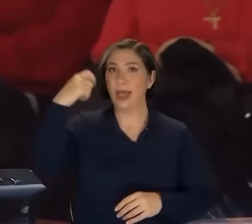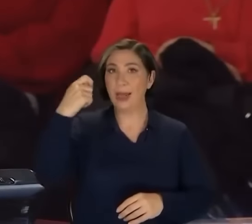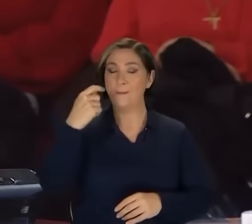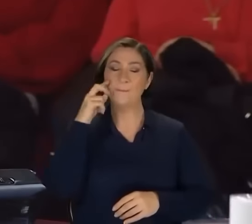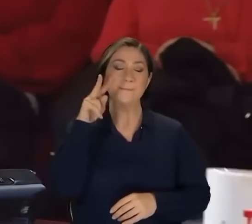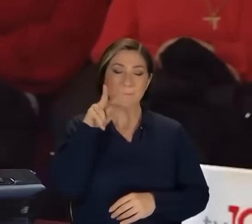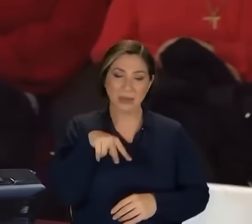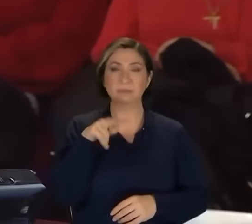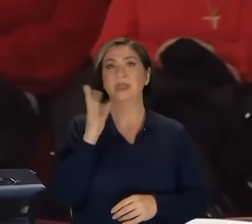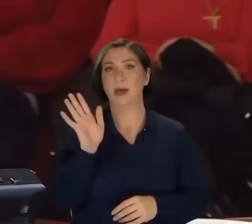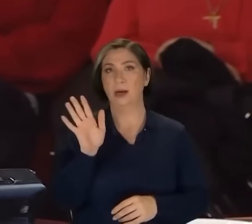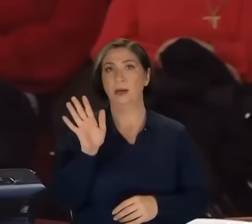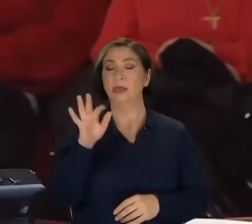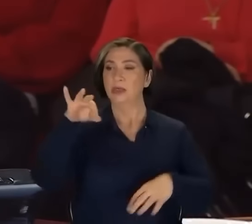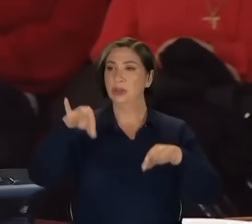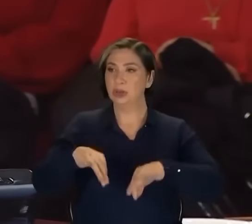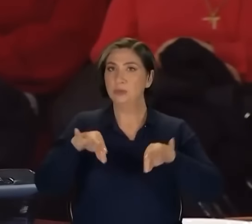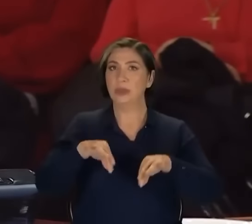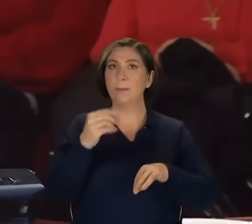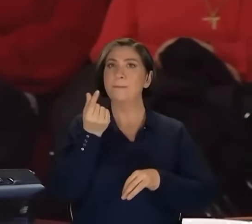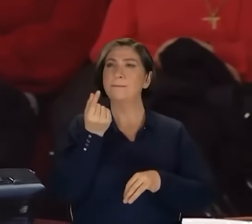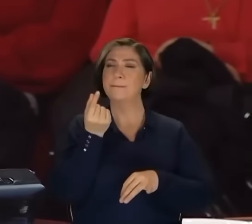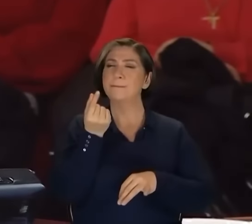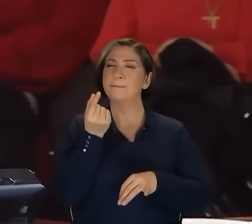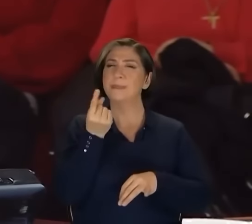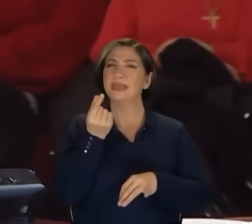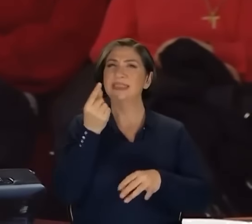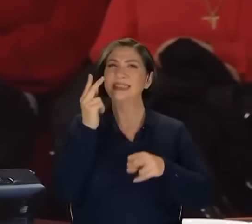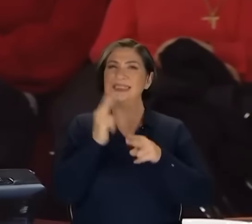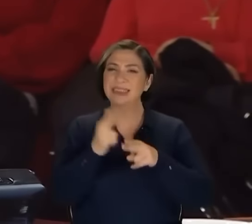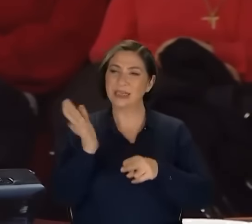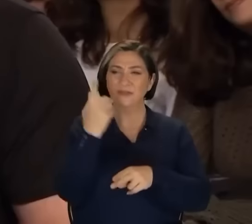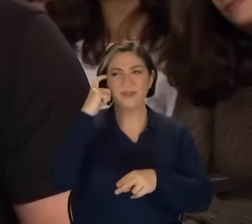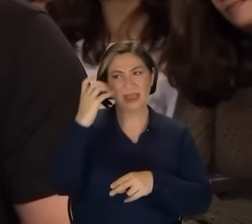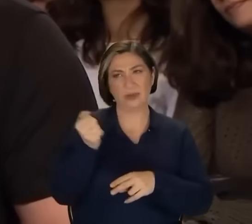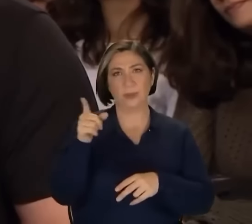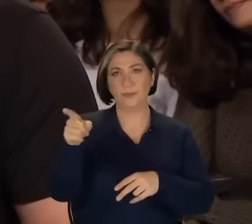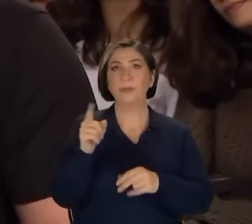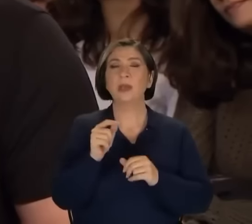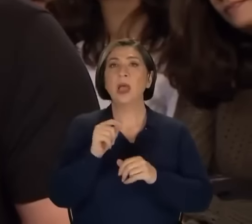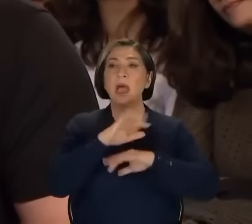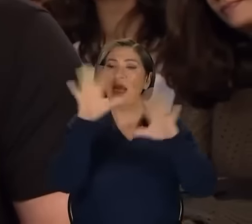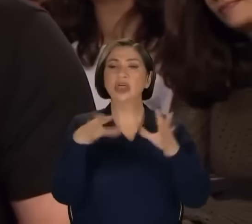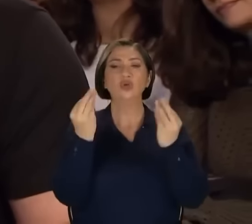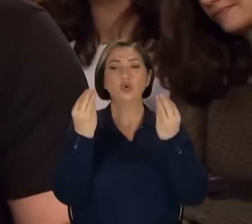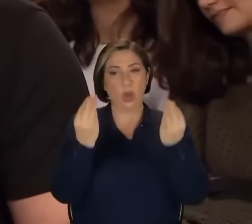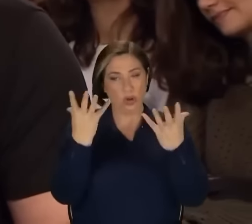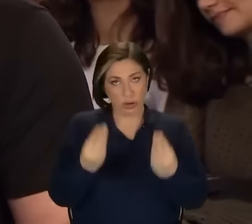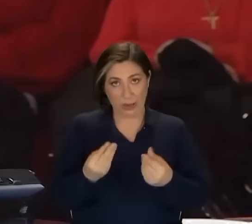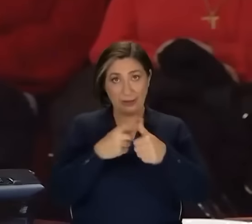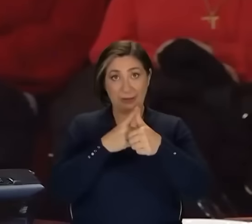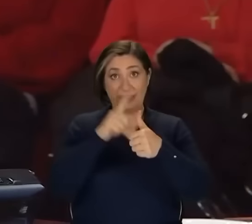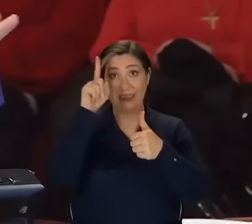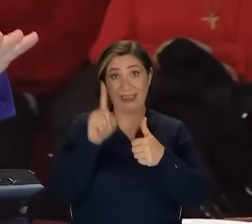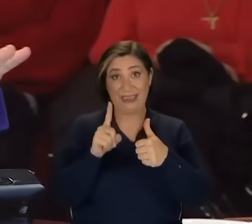filmlere baktığımız zaman şimdi biraz biraz senle hızla geçip Senin fikirlerini alacağım Şimdi her şey çok güzel olacak